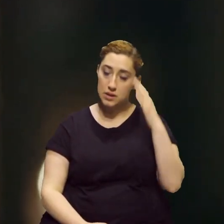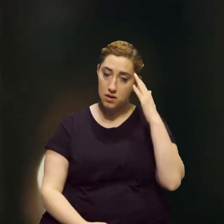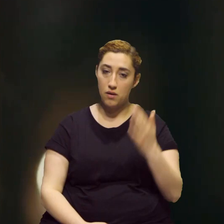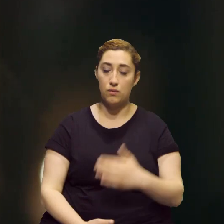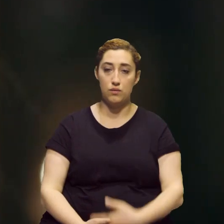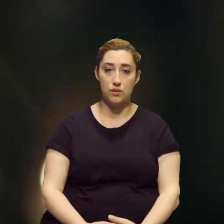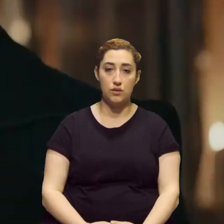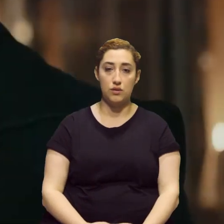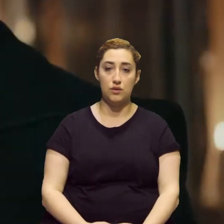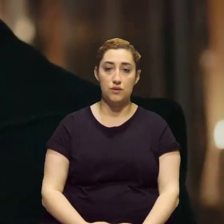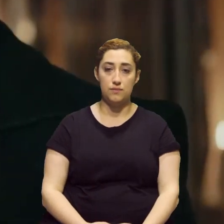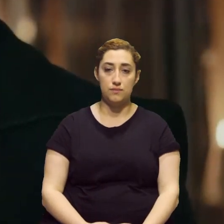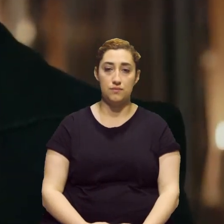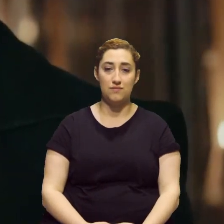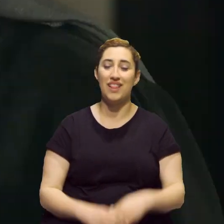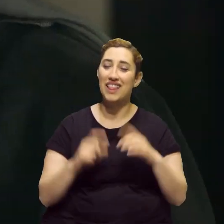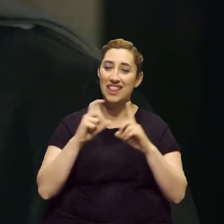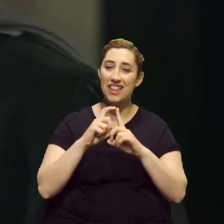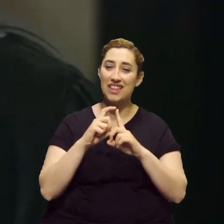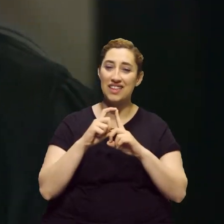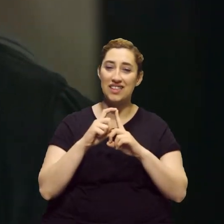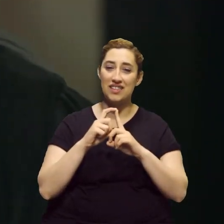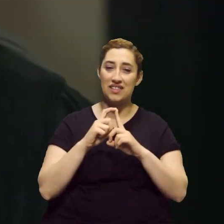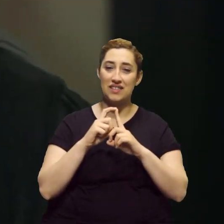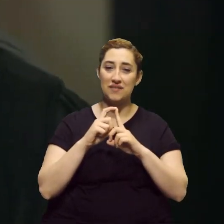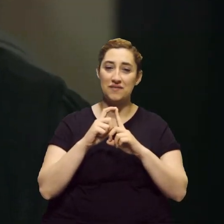Sağ ol. Dede.